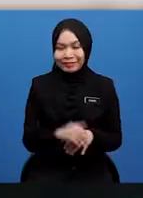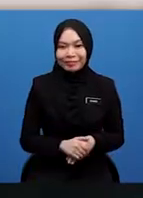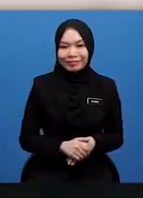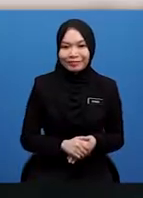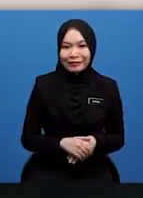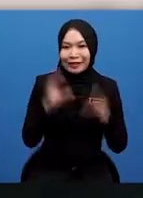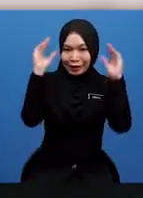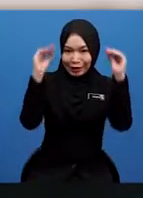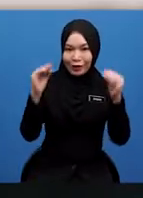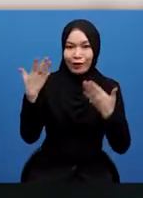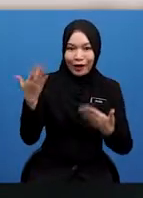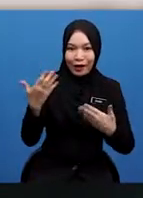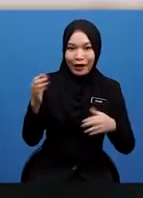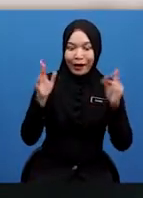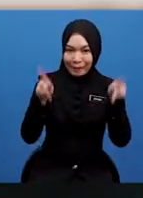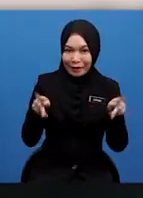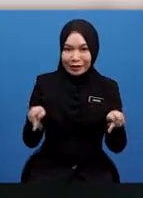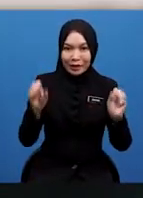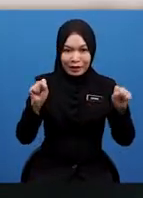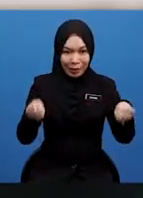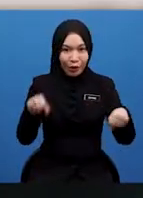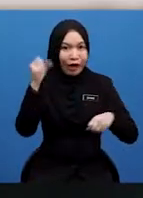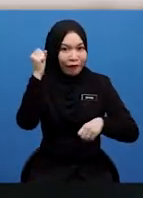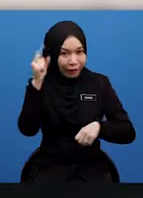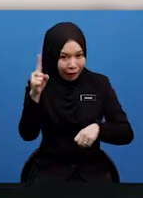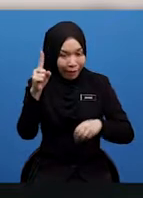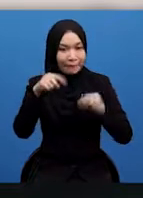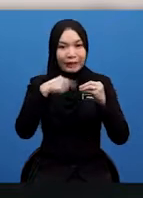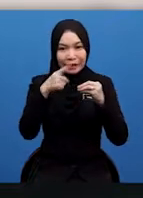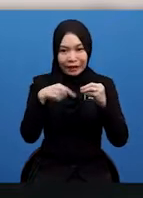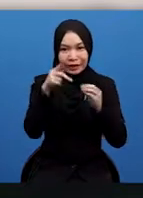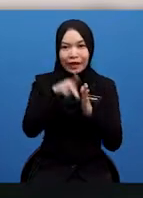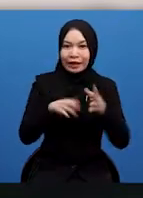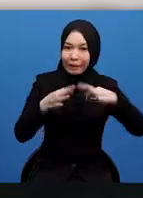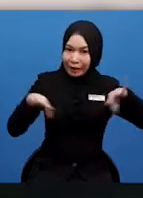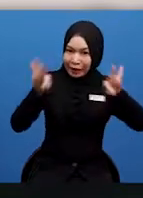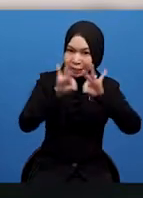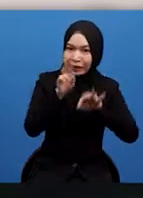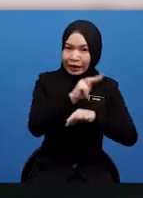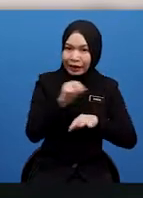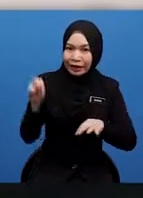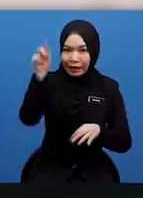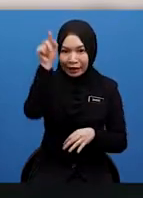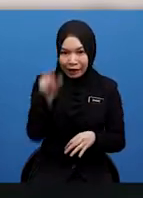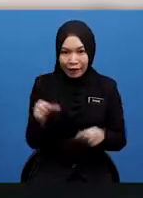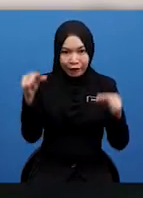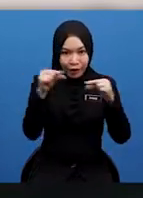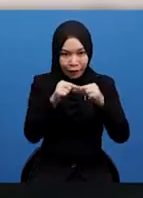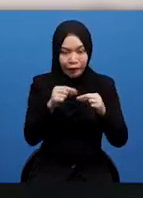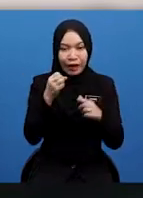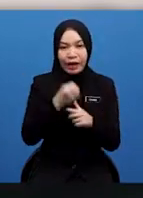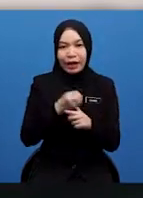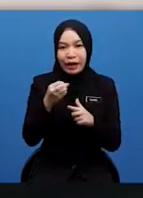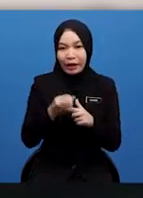Cikgu harap pelajar-pelajar boleh faham tentang kepentingan graf gabungan atau graf